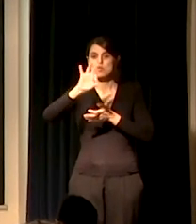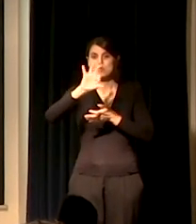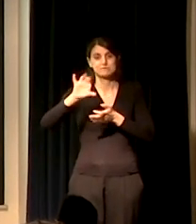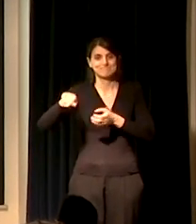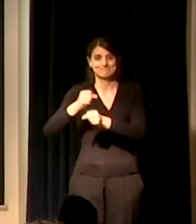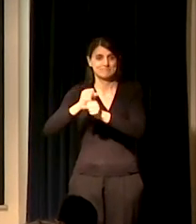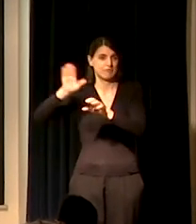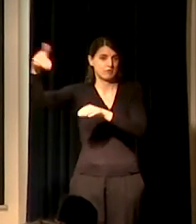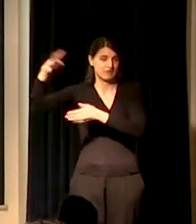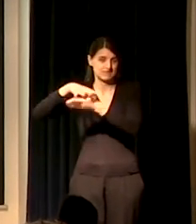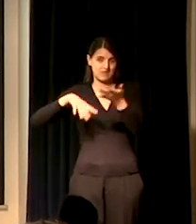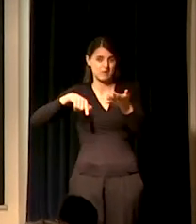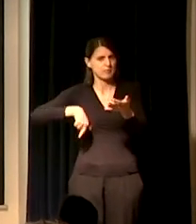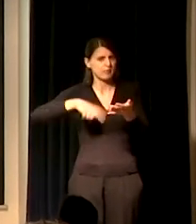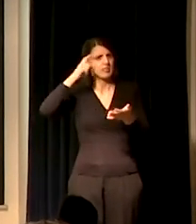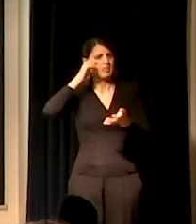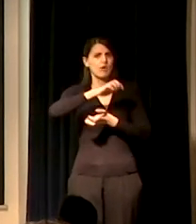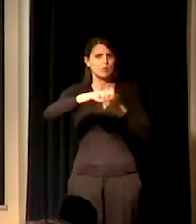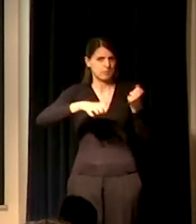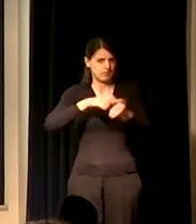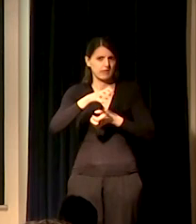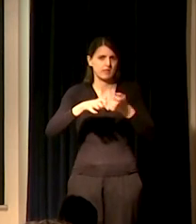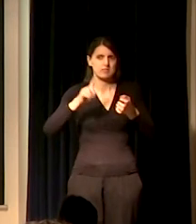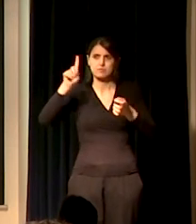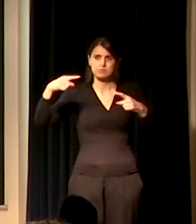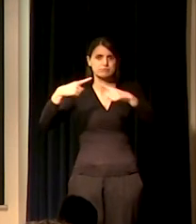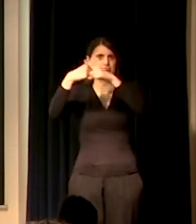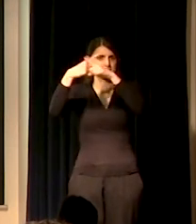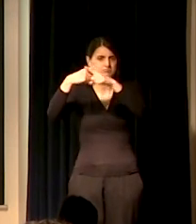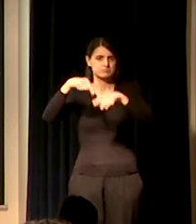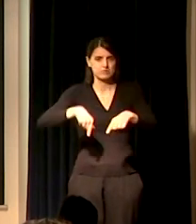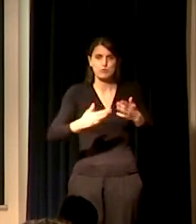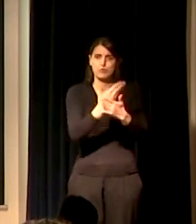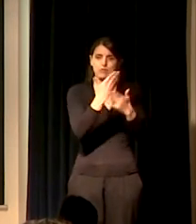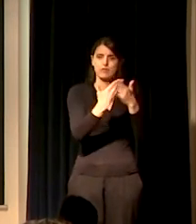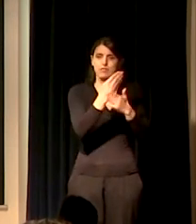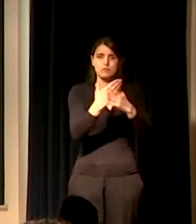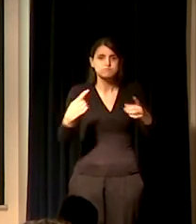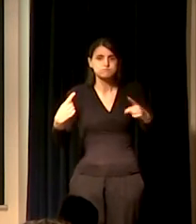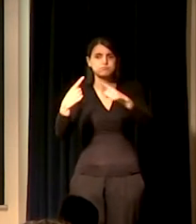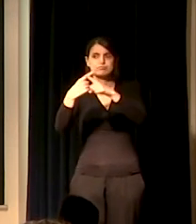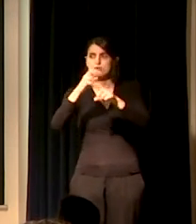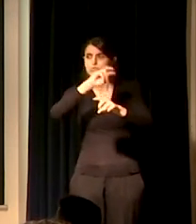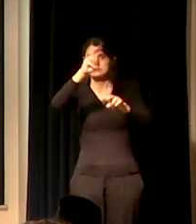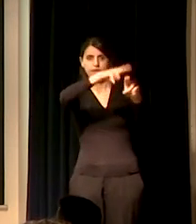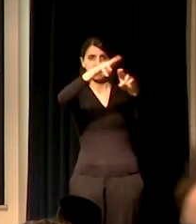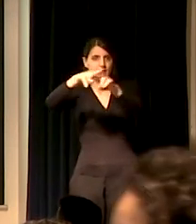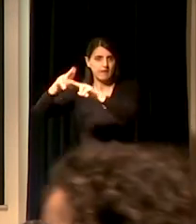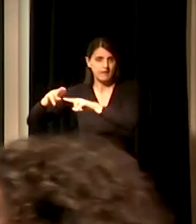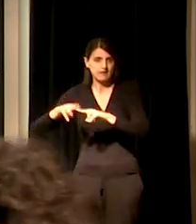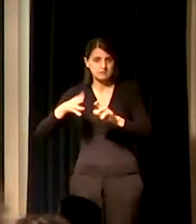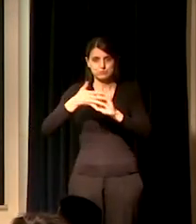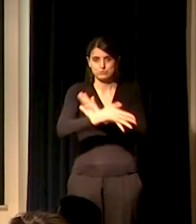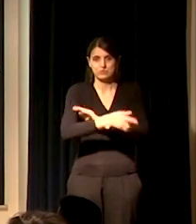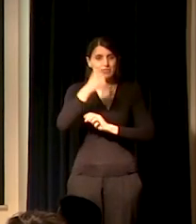I, per tant, avui és un dia complicat, perquè ha coincidit les vostres jornades amb un munt d'actes que hi ha motiu del